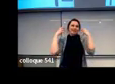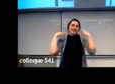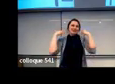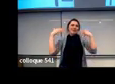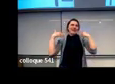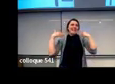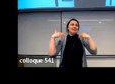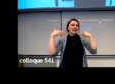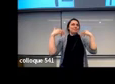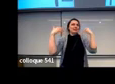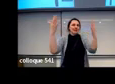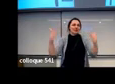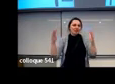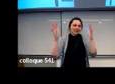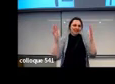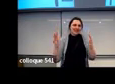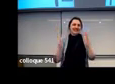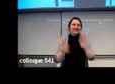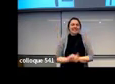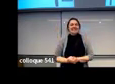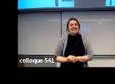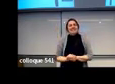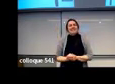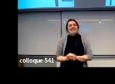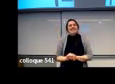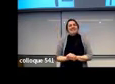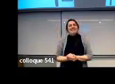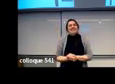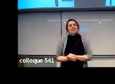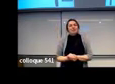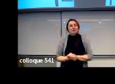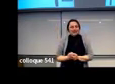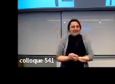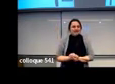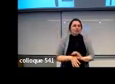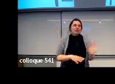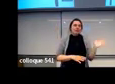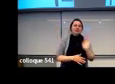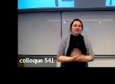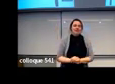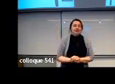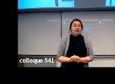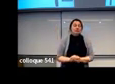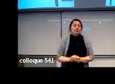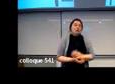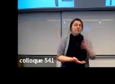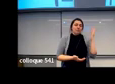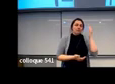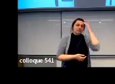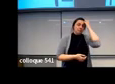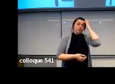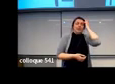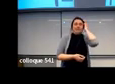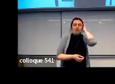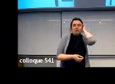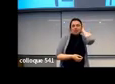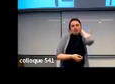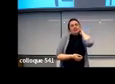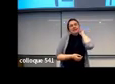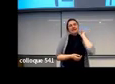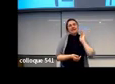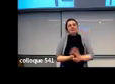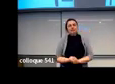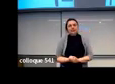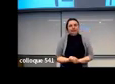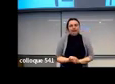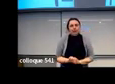qu'il y a vraiment justement la démarche pédagogique là, qui est plus présent, contrairement à une monographie de recherche,